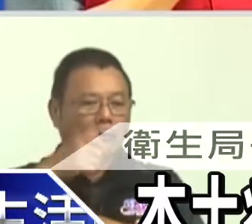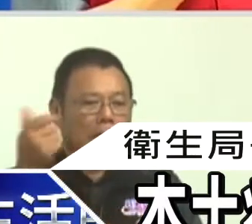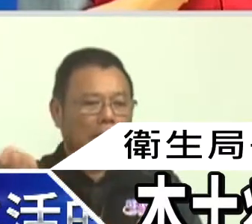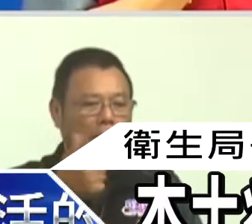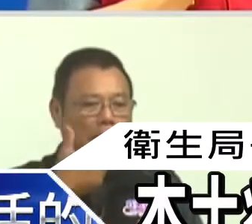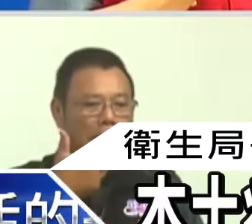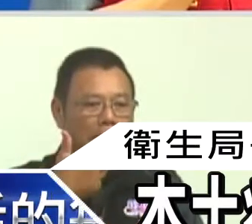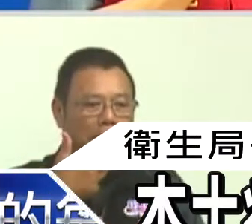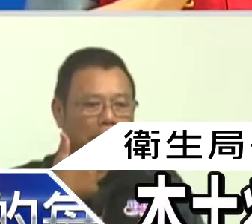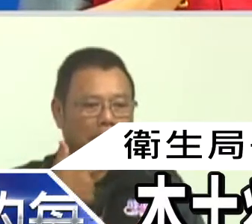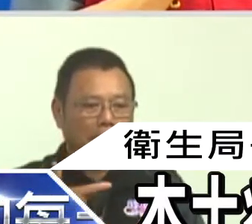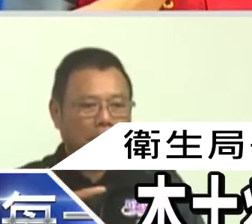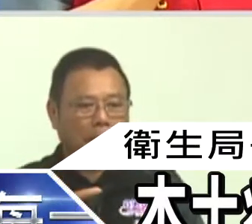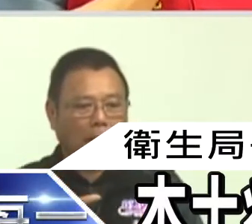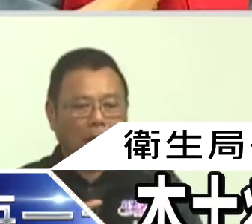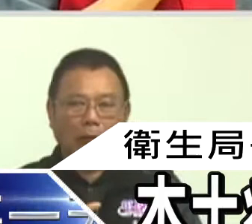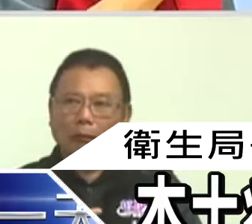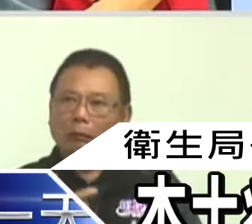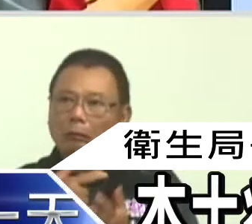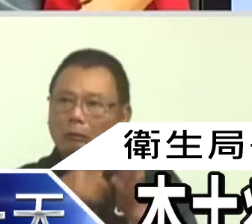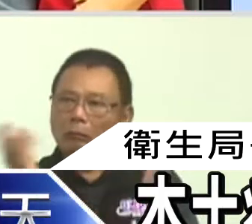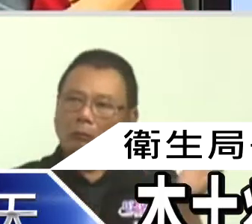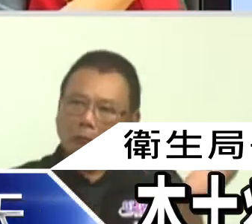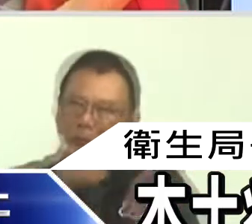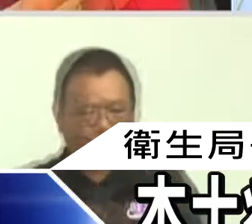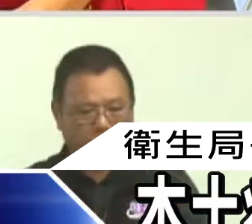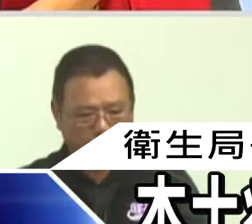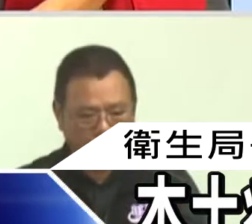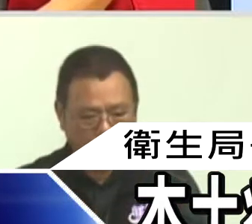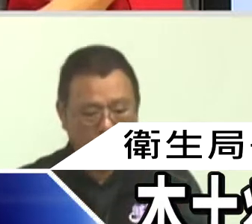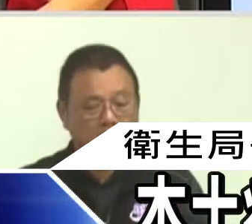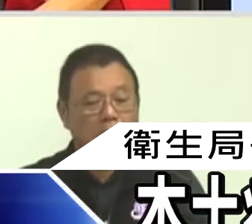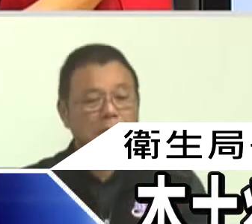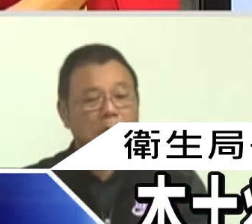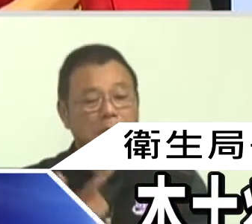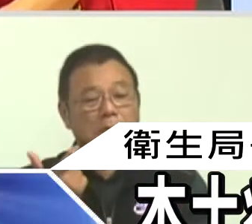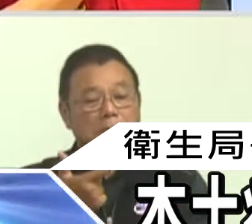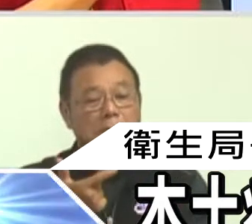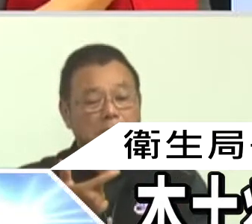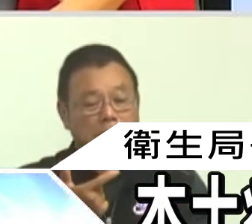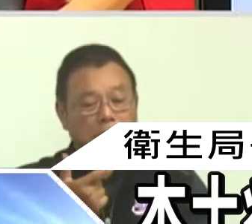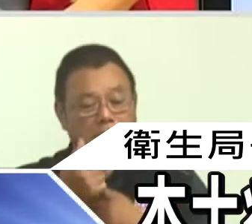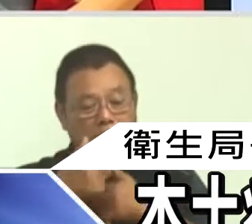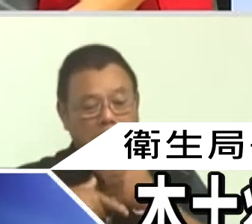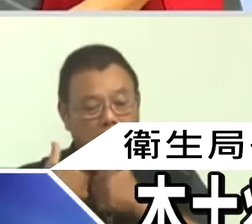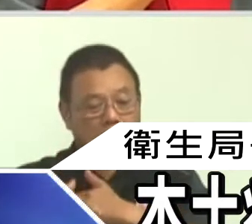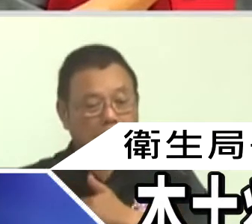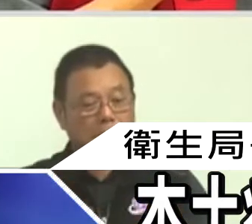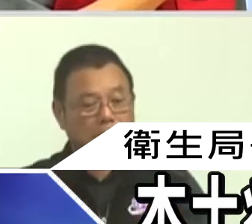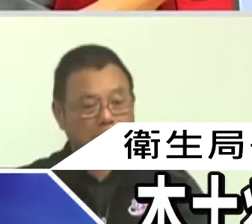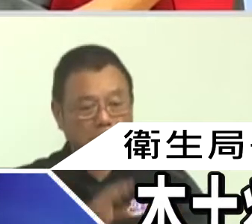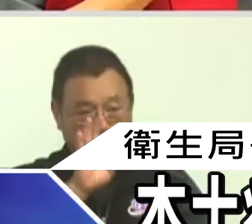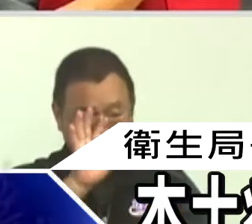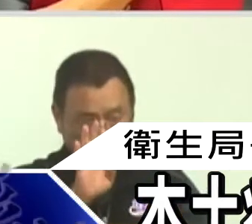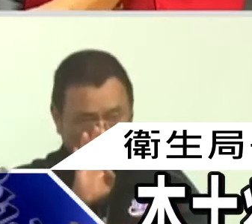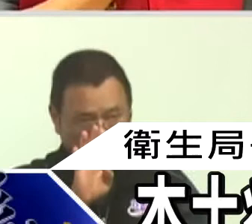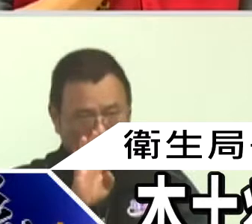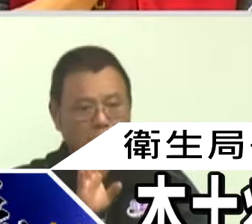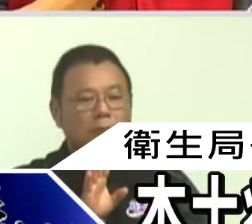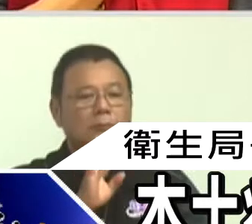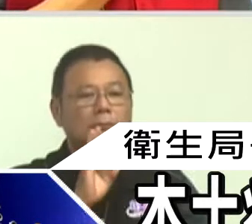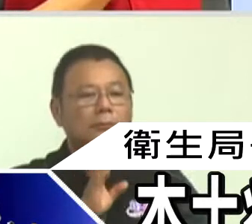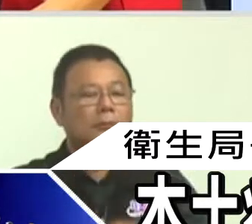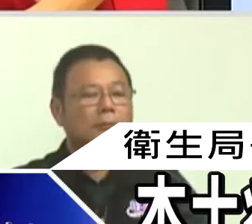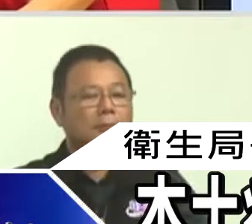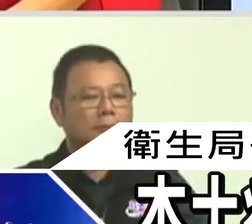那我们的个案数已经要接近到200例了。今天这六个病例里面呢，实际上是有四例就